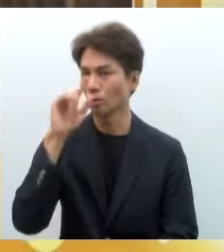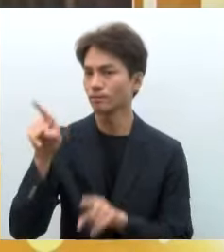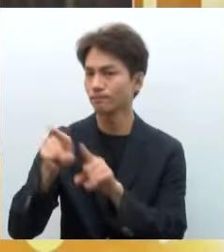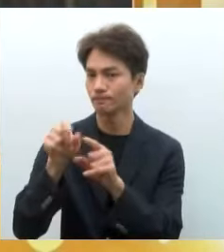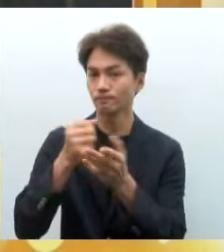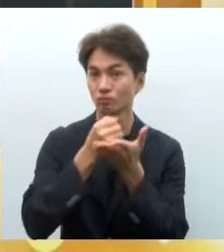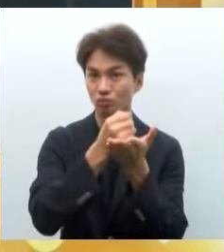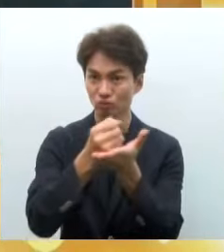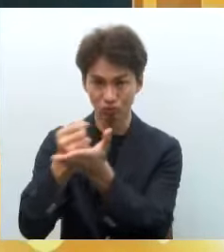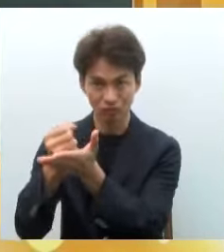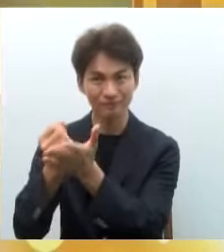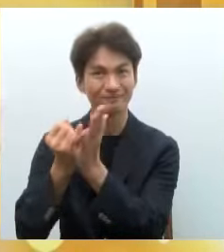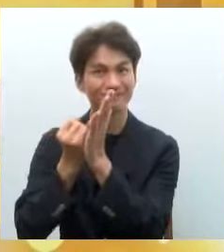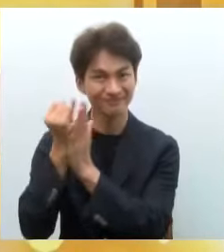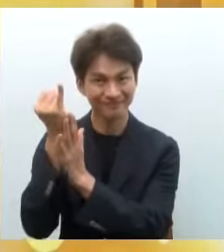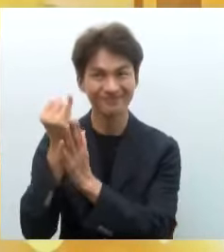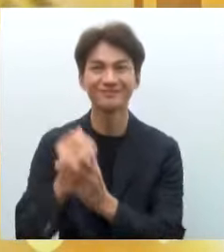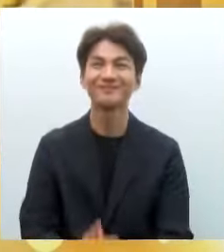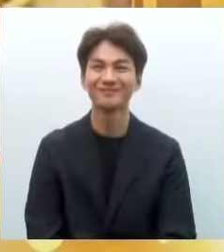ใช่หรือไม่